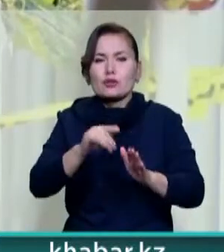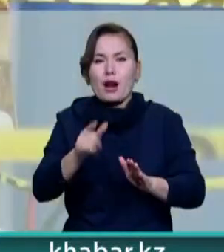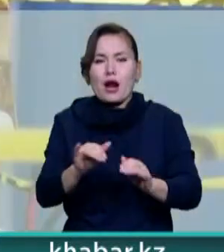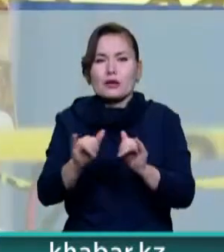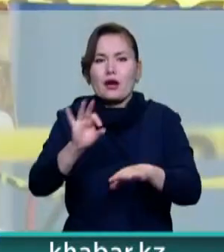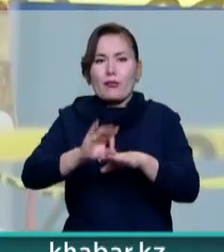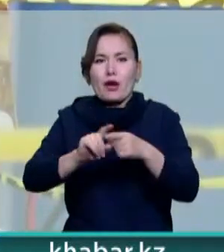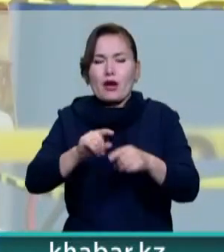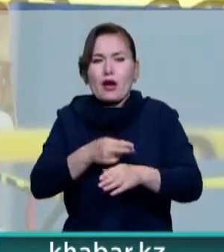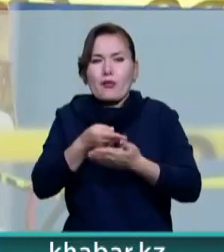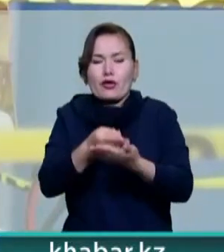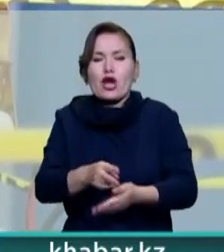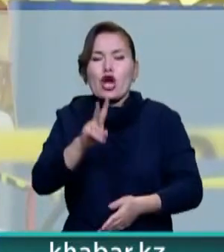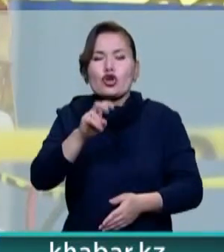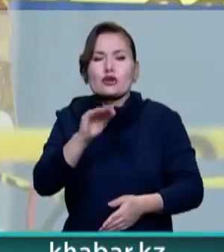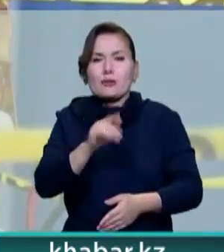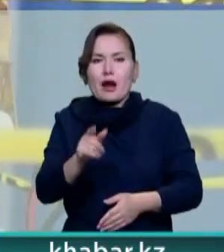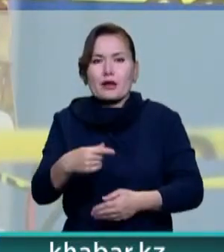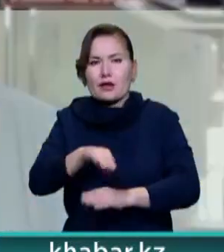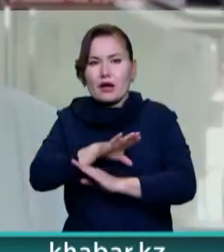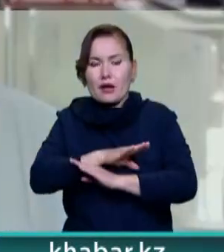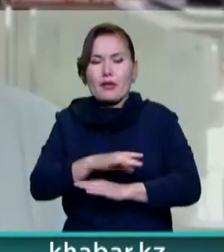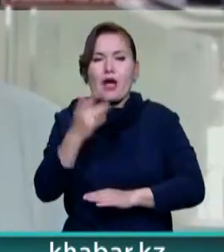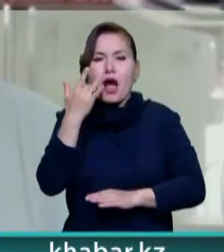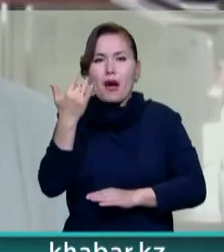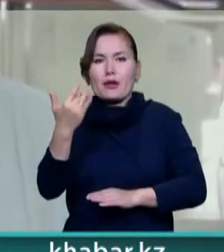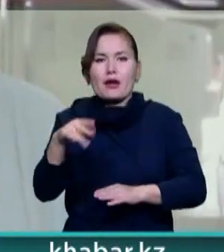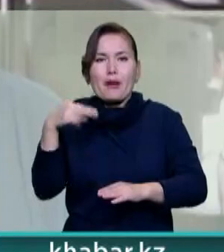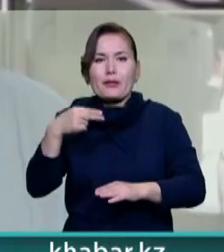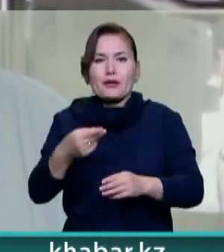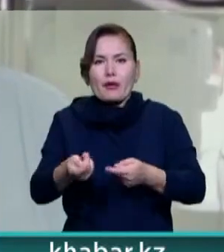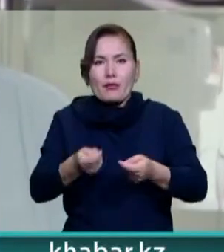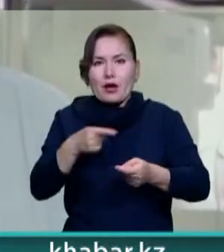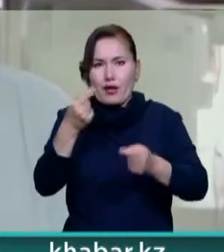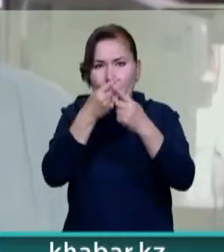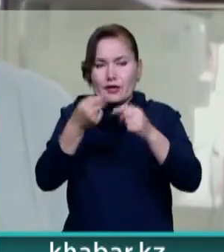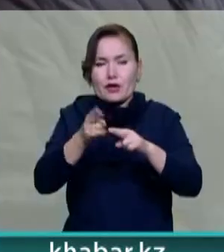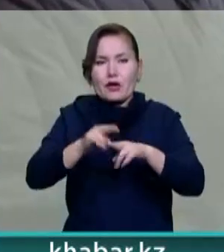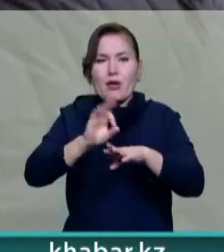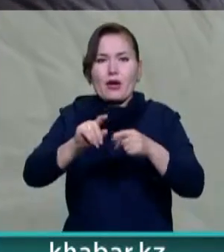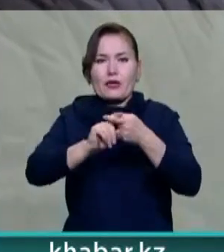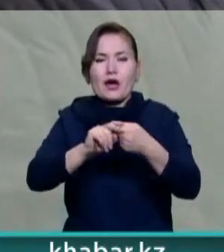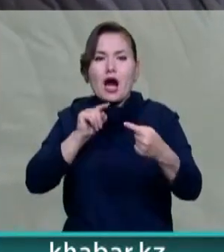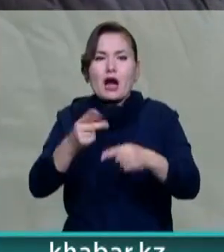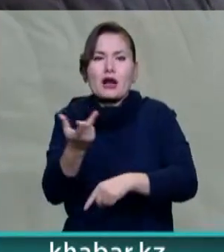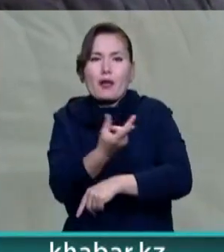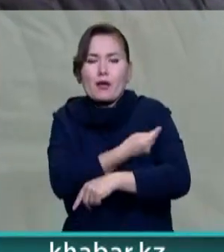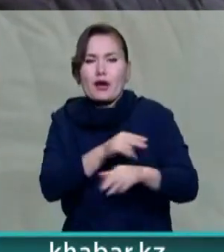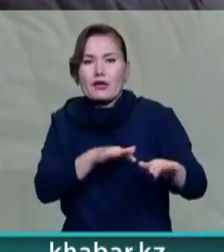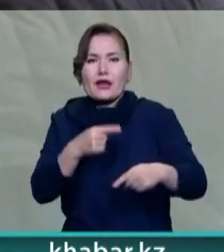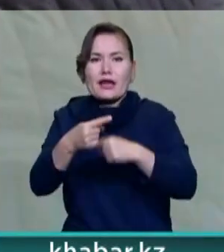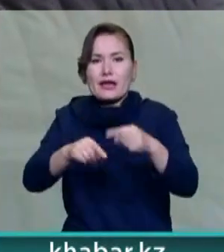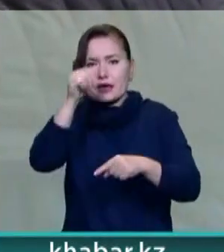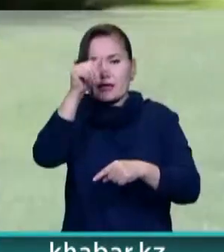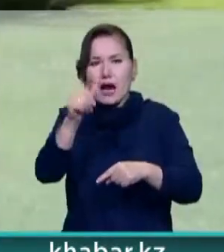шалдығып 200 000-дай қайтыс болды. Ақ үй басшысы Дональд Трамптың мәлімдеуінше коронавирусқа қарсы вакцинациялау науқаны келесі